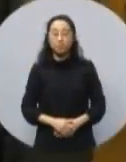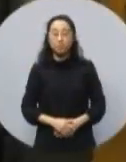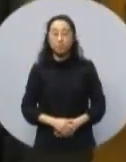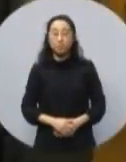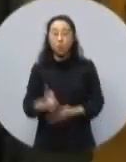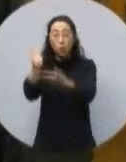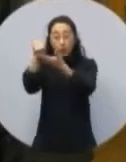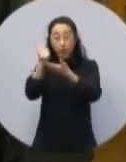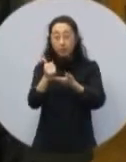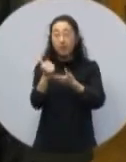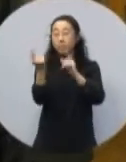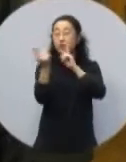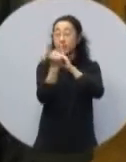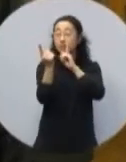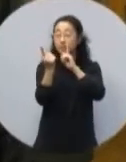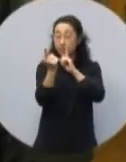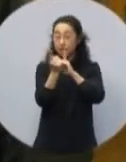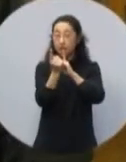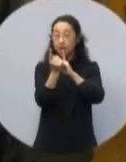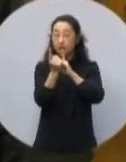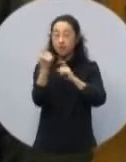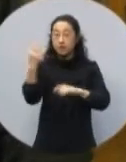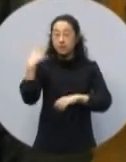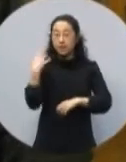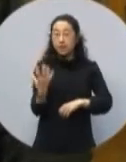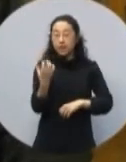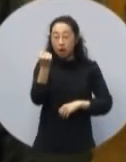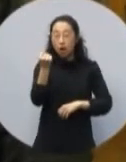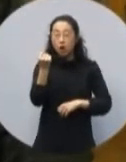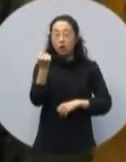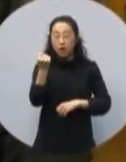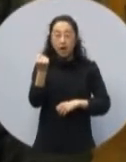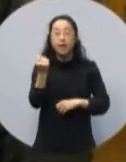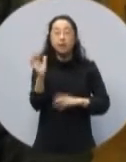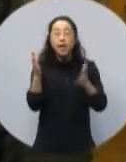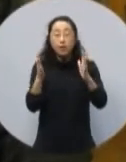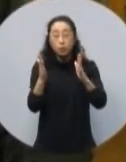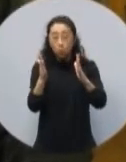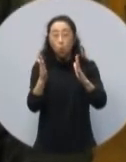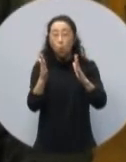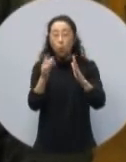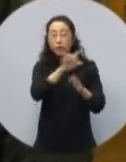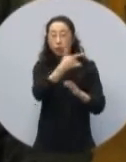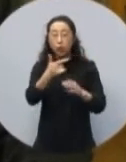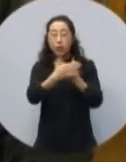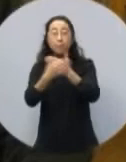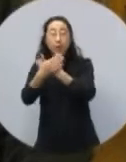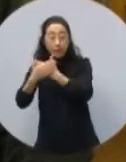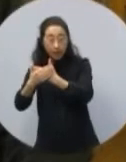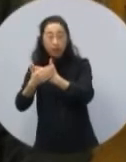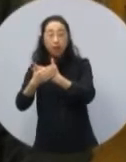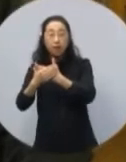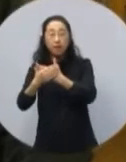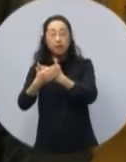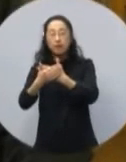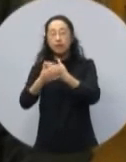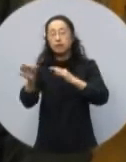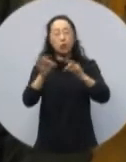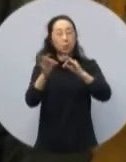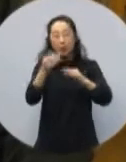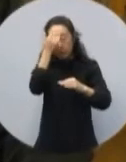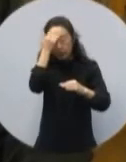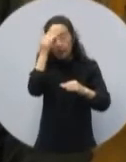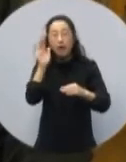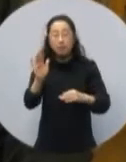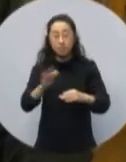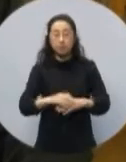お客さんに対してですね、責任感を持てない人だと、やはりいろんな面で商売に差し支えがあるん